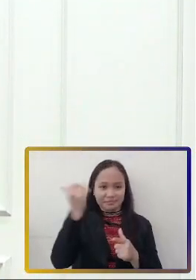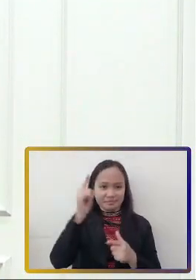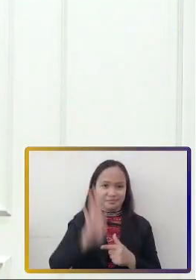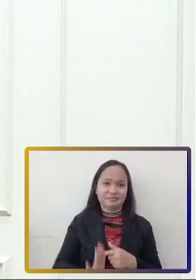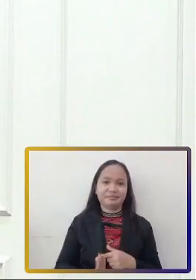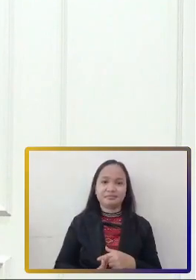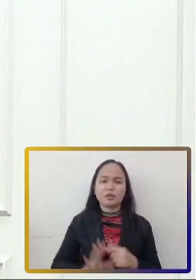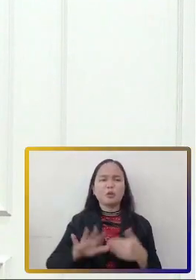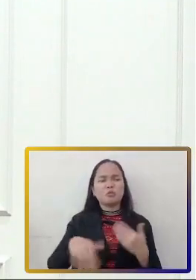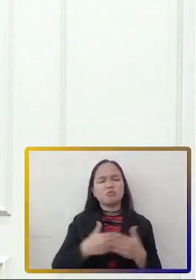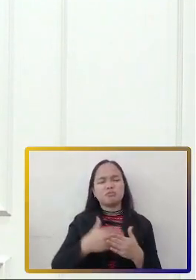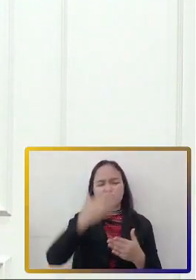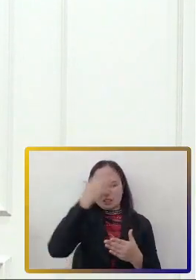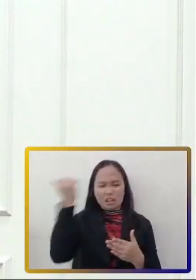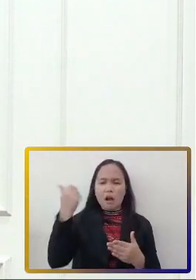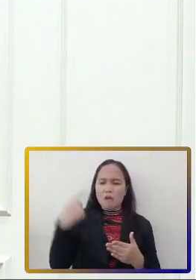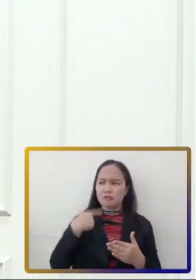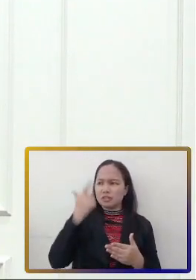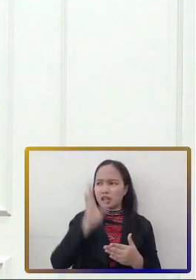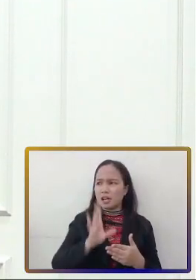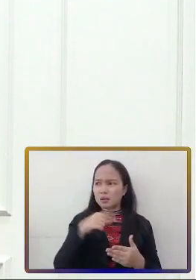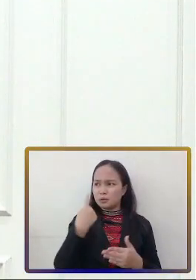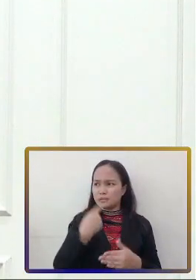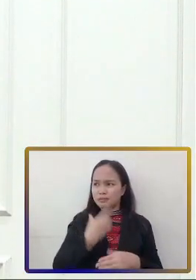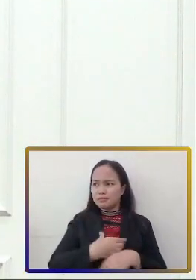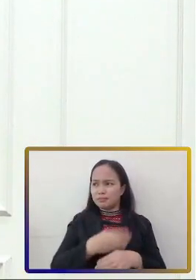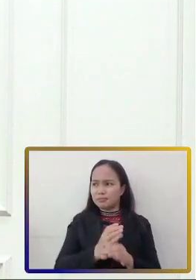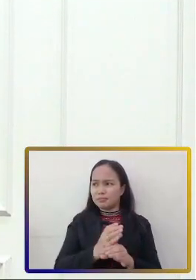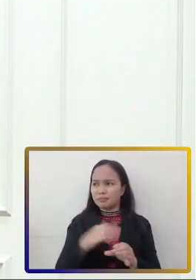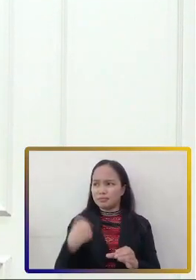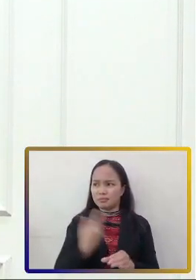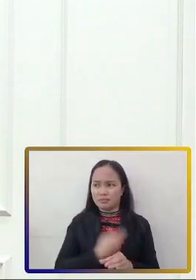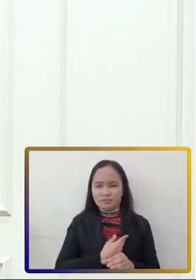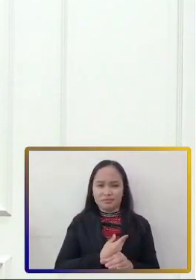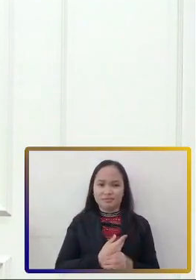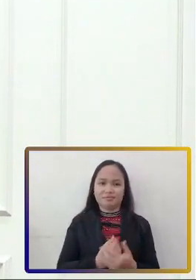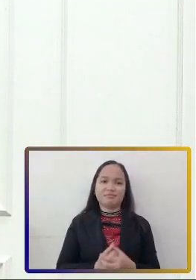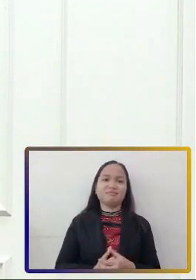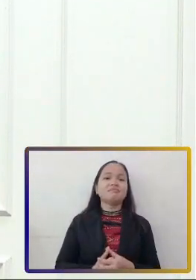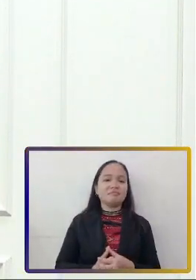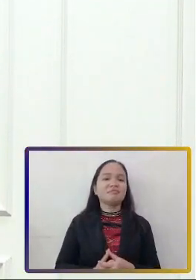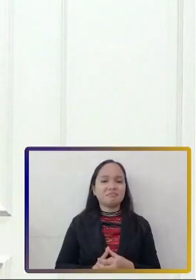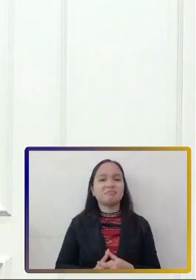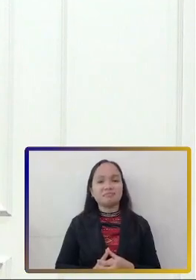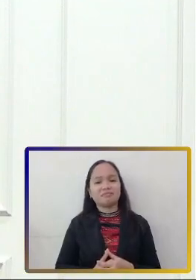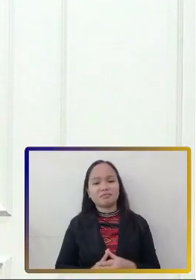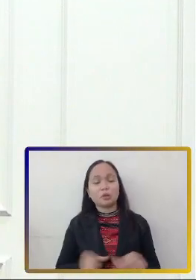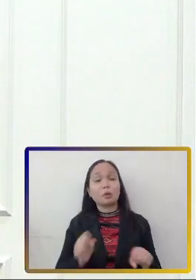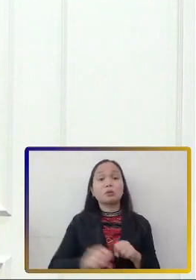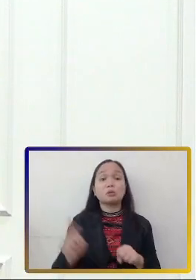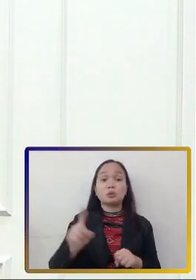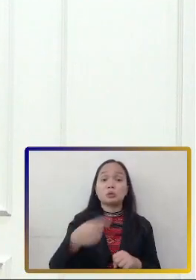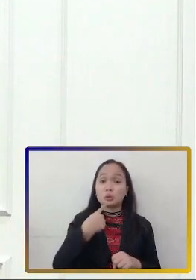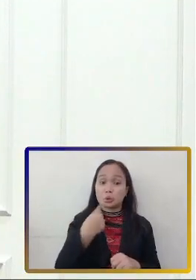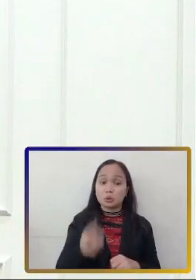Nakalimutan na natin na meron pala isang Diyos na lumikha po sa atin. You see that? So, ang sabi ni Paul,